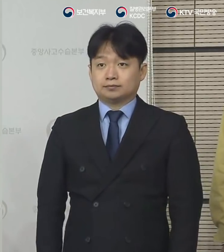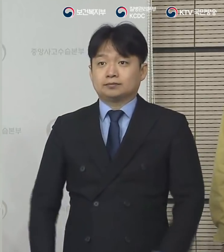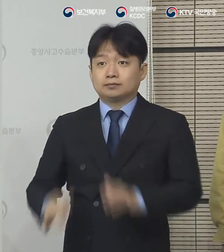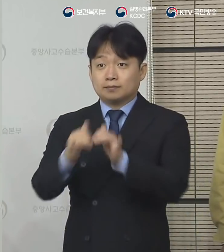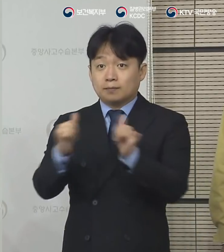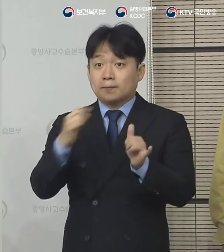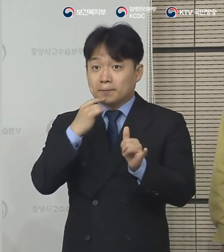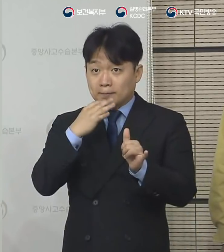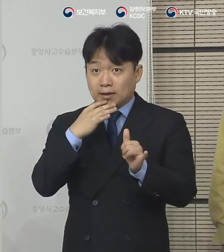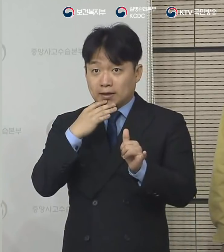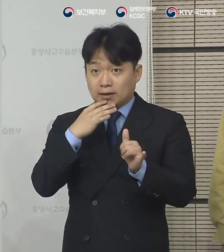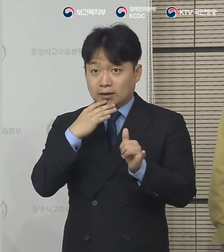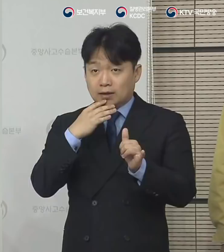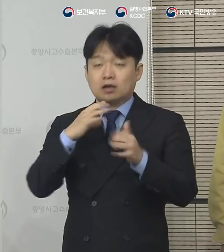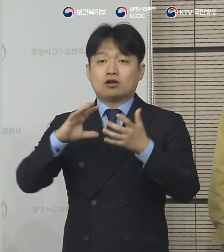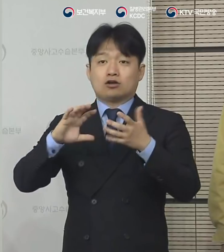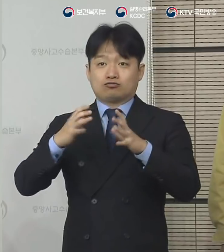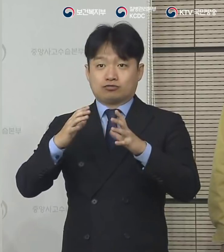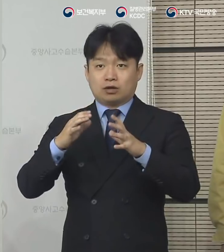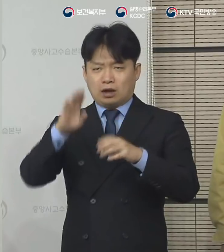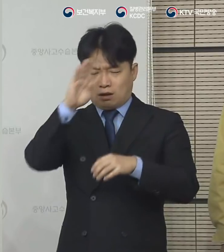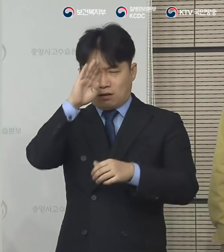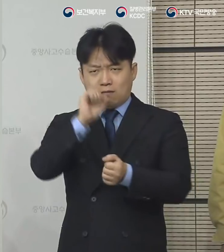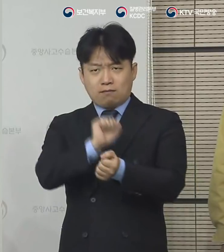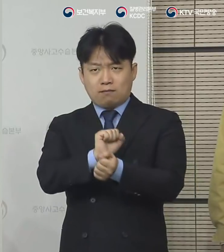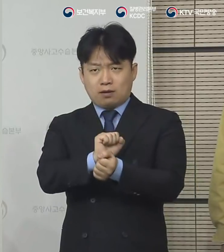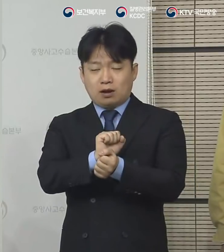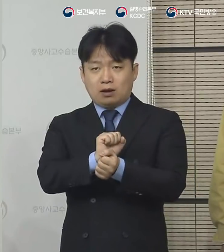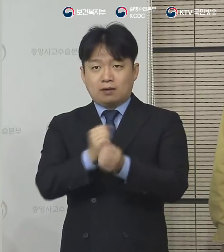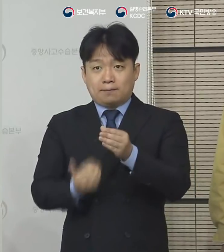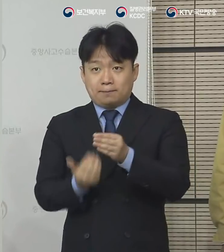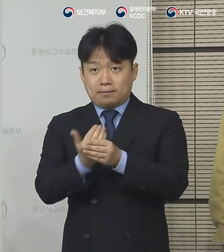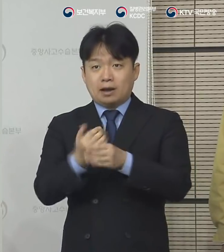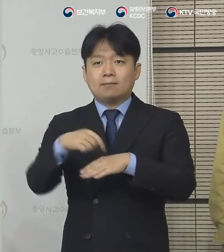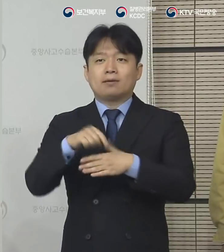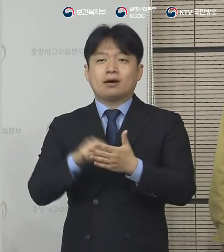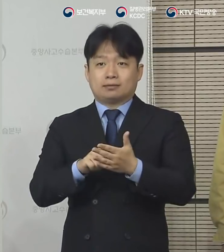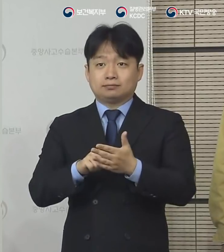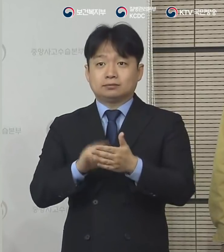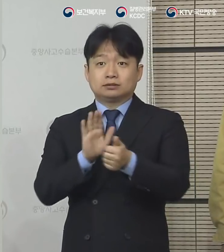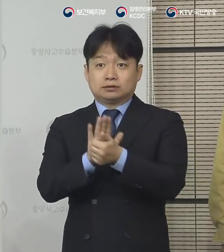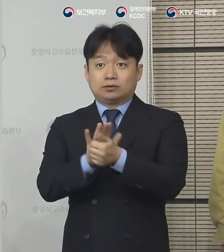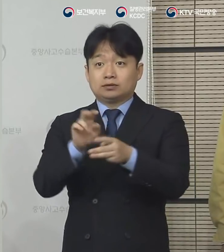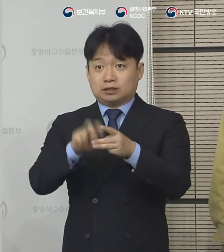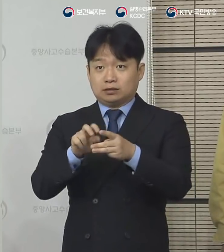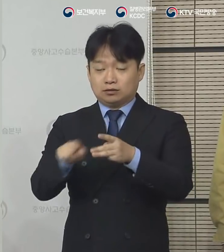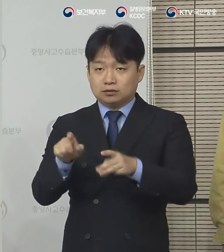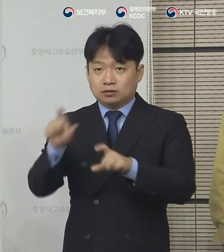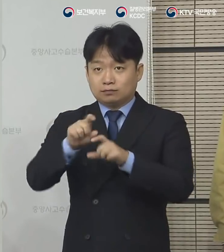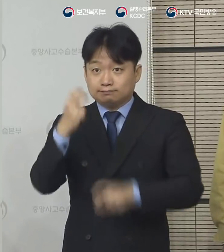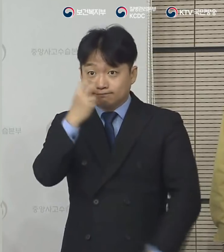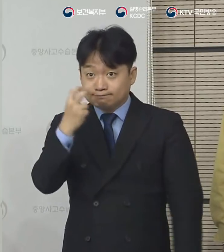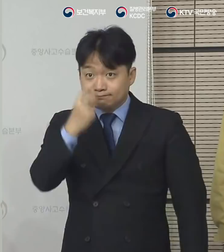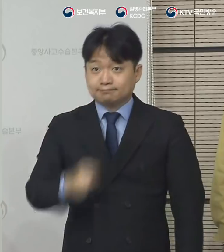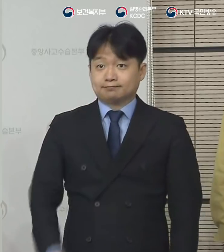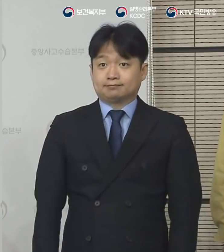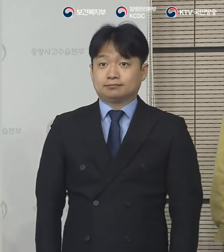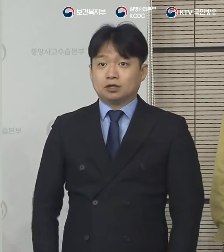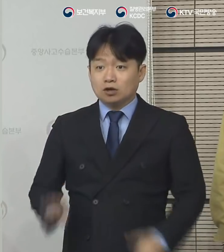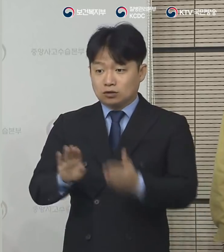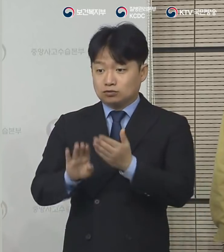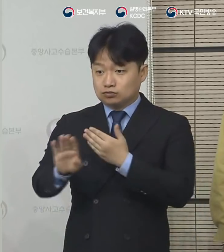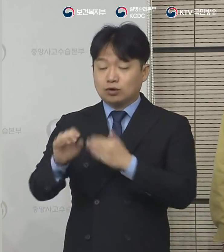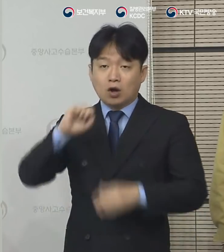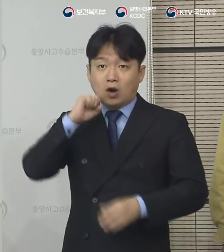분들에 대해서는 국가 트라우마 센터에서 앞으로 이제 추후 몇 차례 더 모니터링을 하기로 했고 물론 이제 이후에 어려움이 또 새롭게